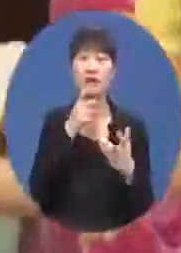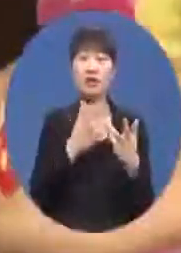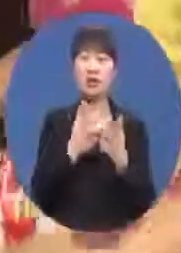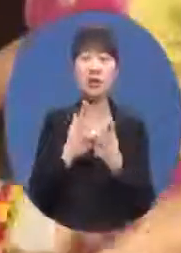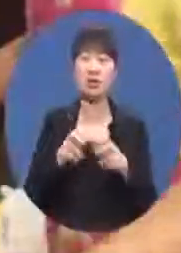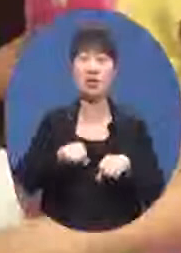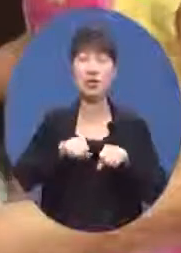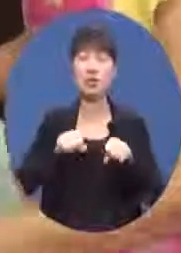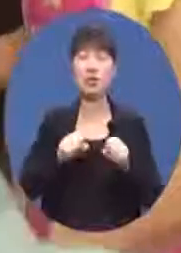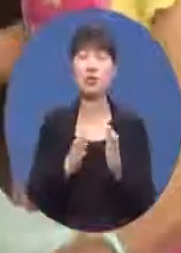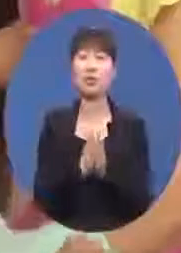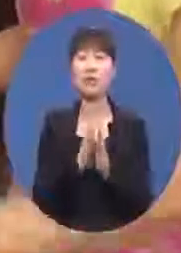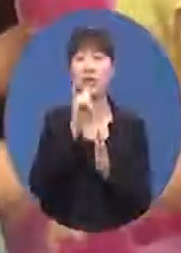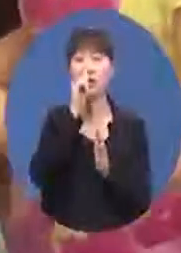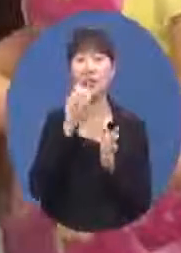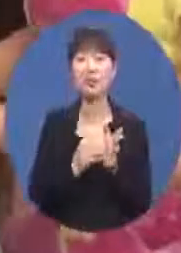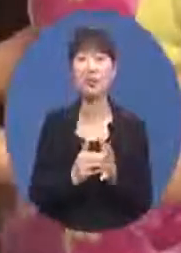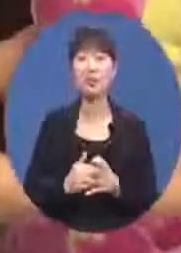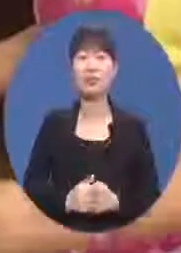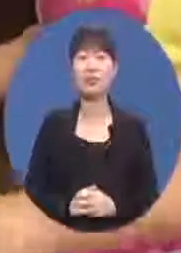대청소가 벌어졌습니다.